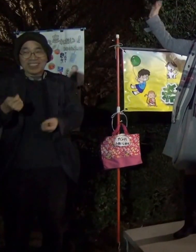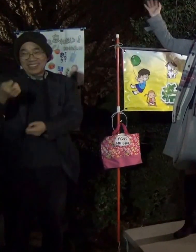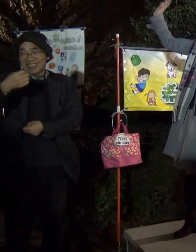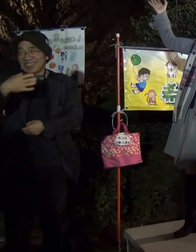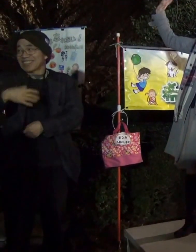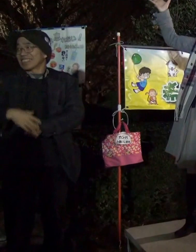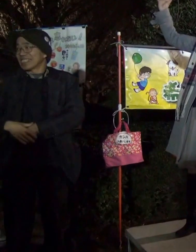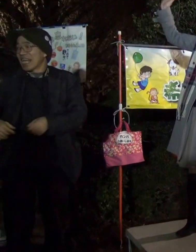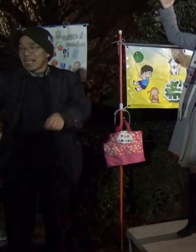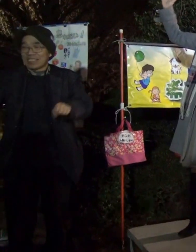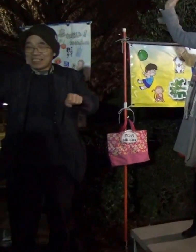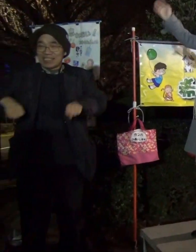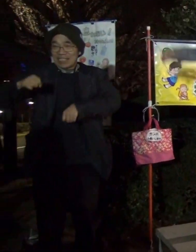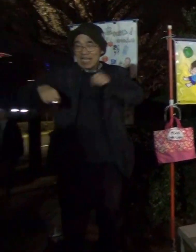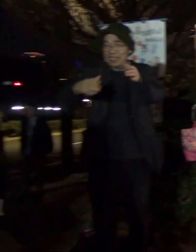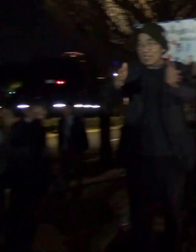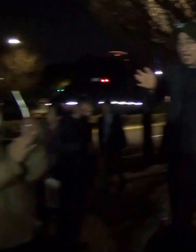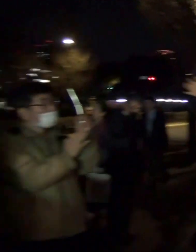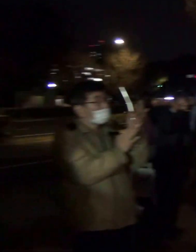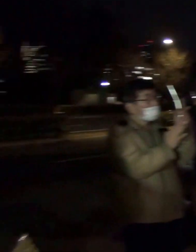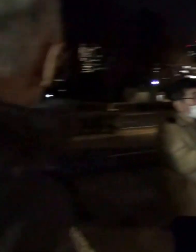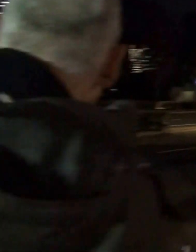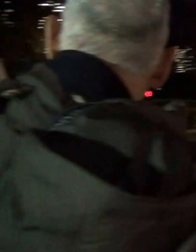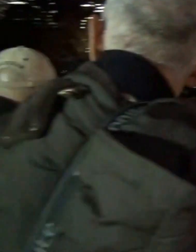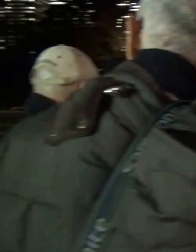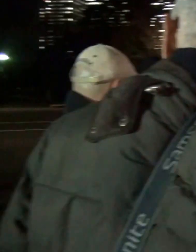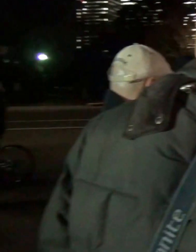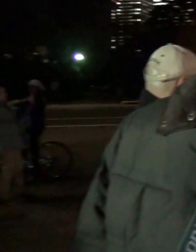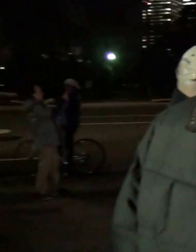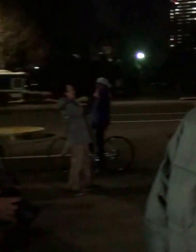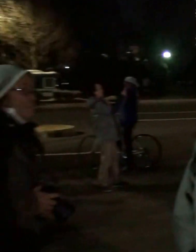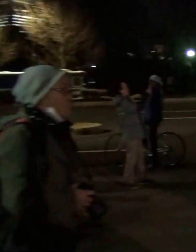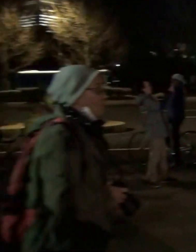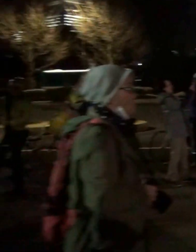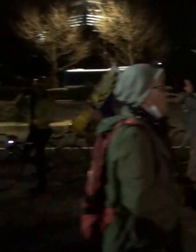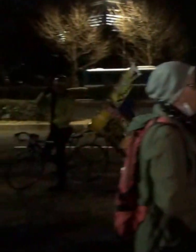します。今夜も8時まで一緒に頑張りましょう。